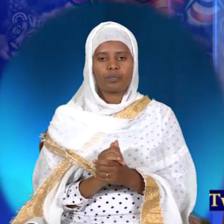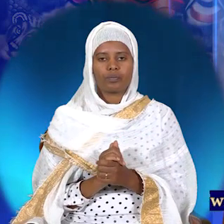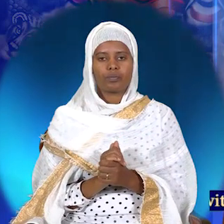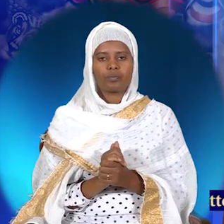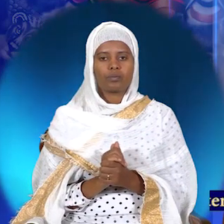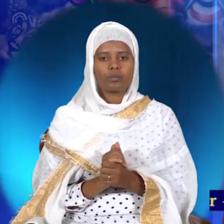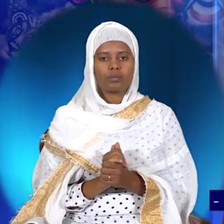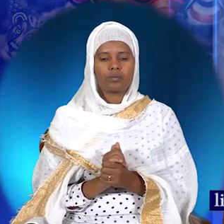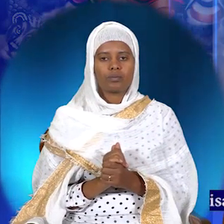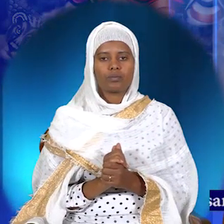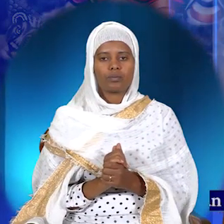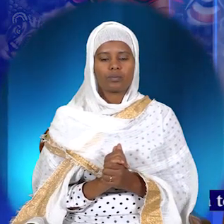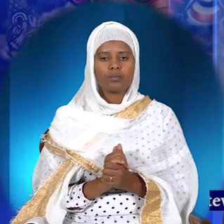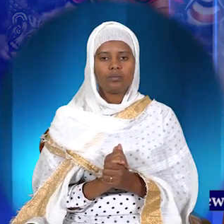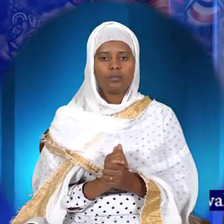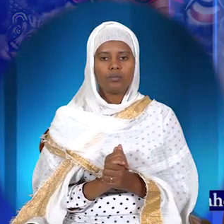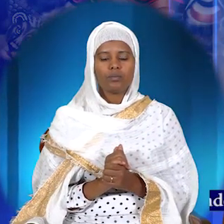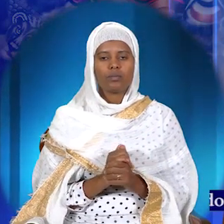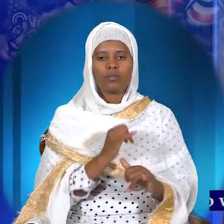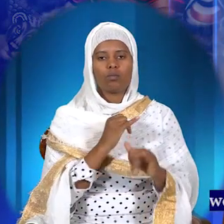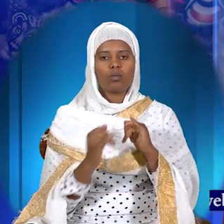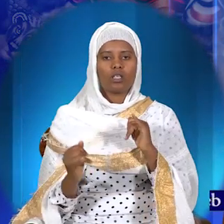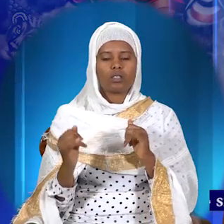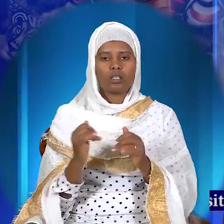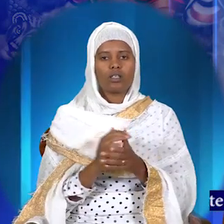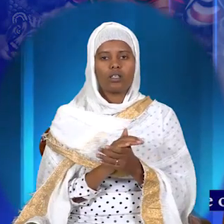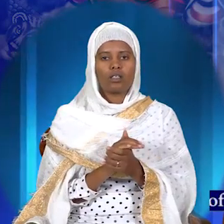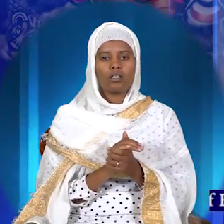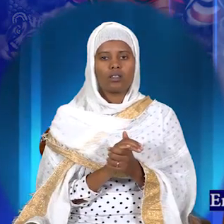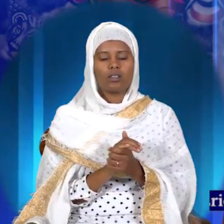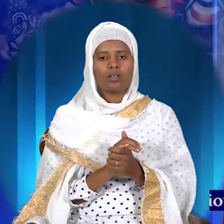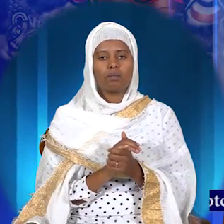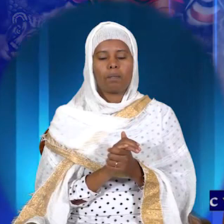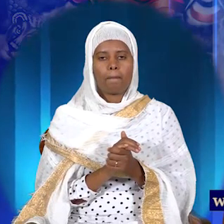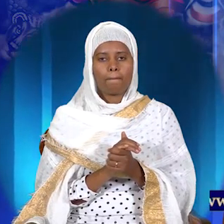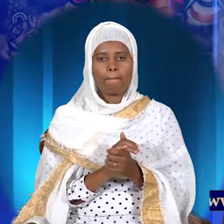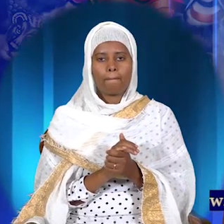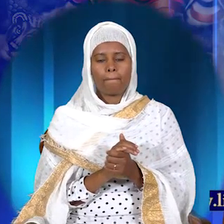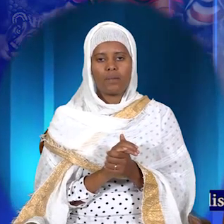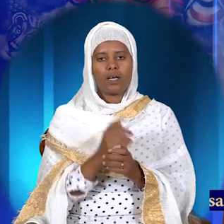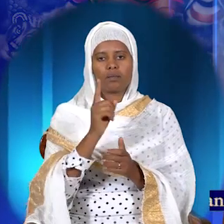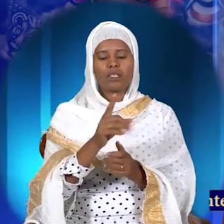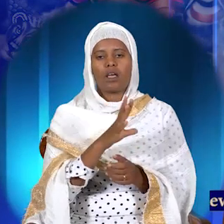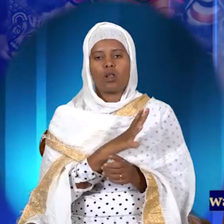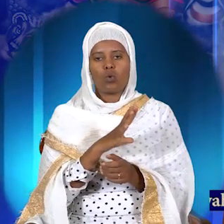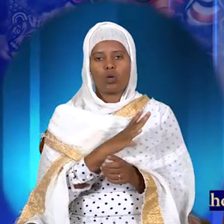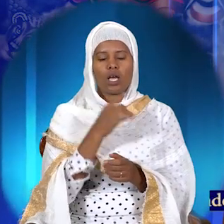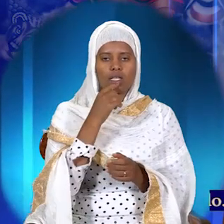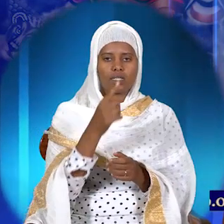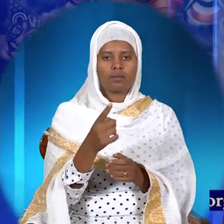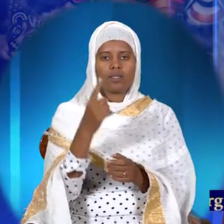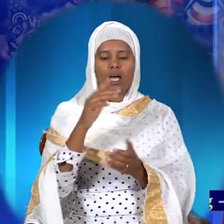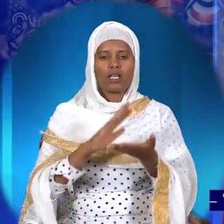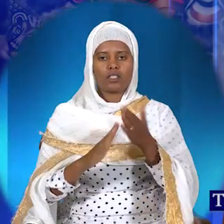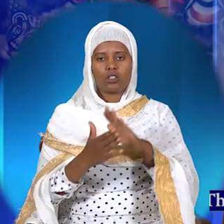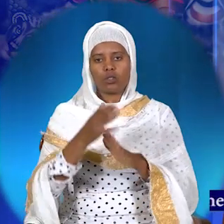እንብሎ ከም ዘይኮነ ክነስተውዕሎ ይግባኣና። ኣብ መወዳእታ ናይ ኩነት ሰለስትነት ኢልና ዝረኣናዮ ኣብቲ ናይ